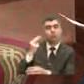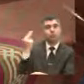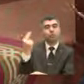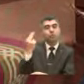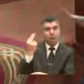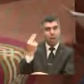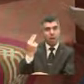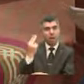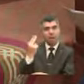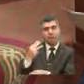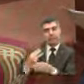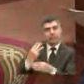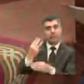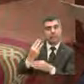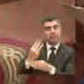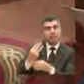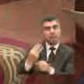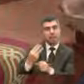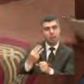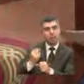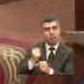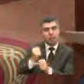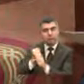كيعرف واحد نسبه